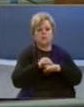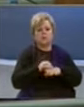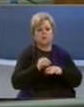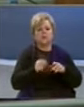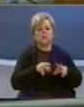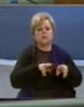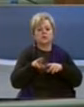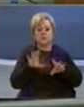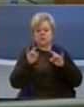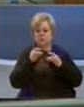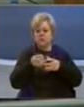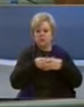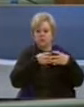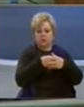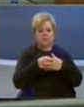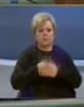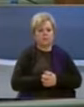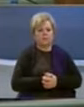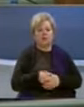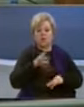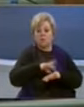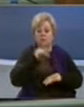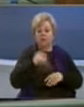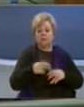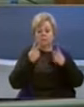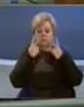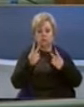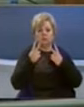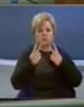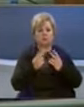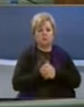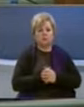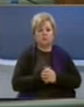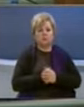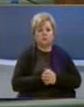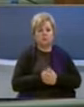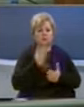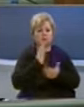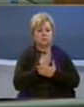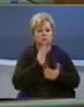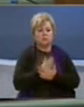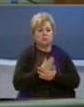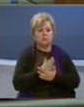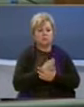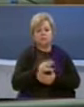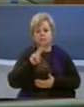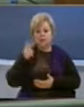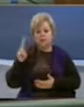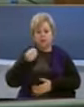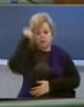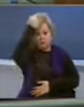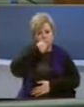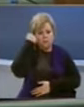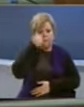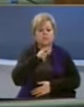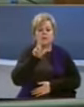ndarje nacionale. Unë prioritet sigurisht vërejtje gjithmonë sistem drejtësisë ka pas edhe në pjesë tjera të Kosovës